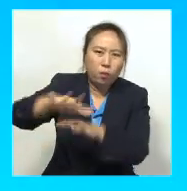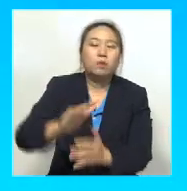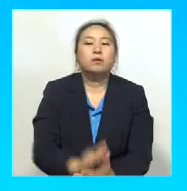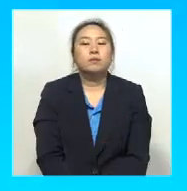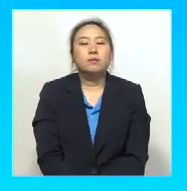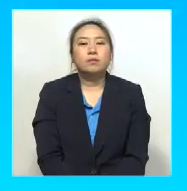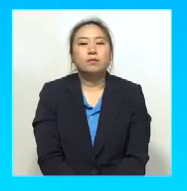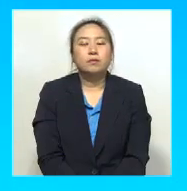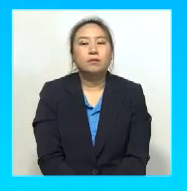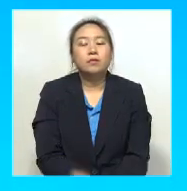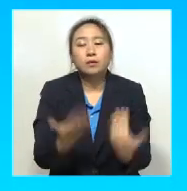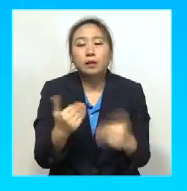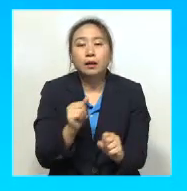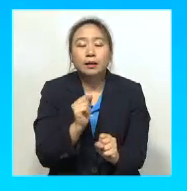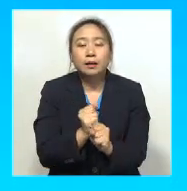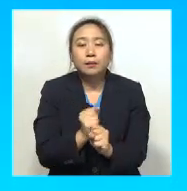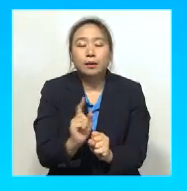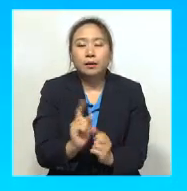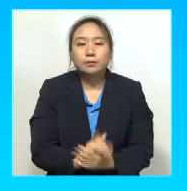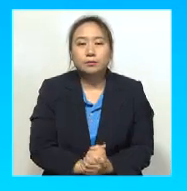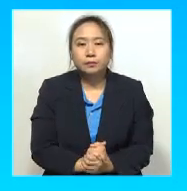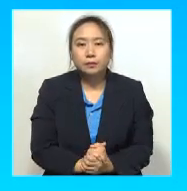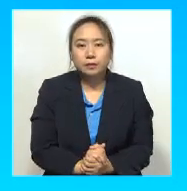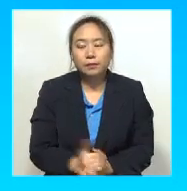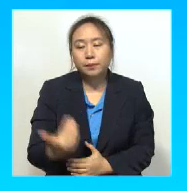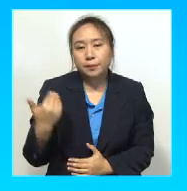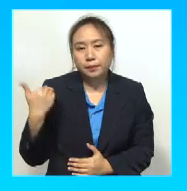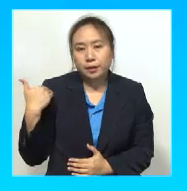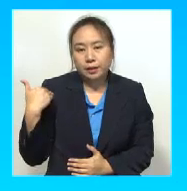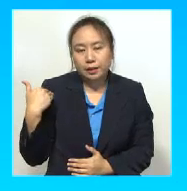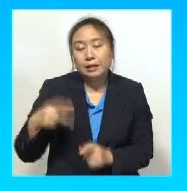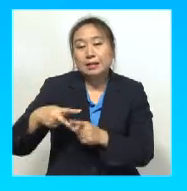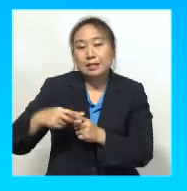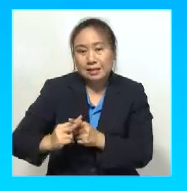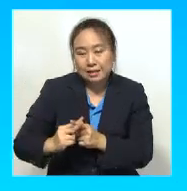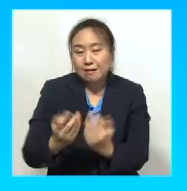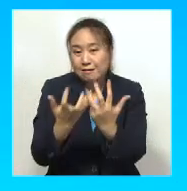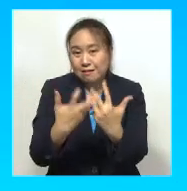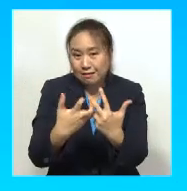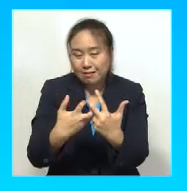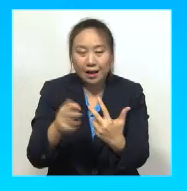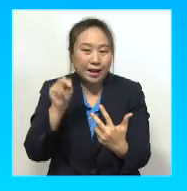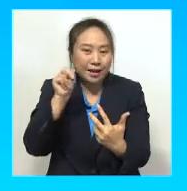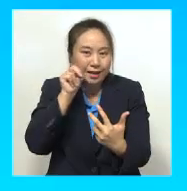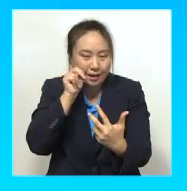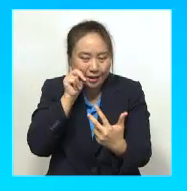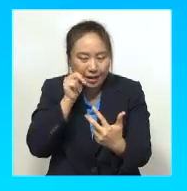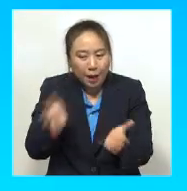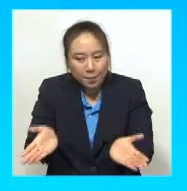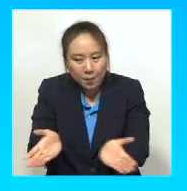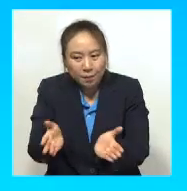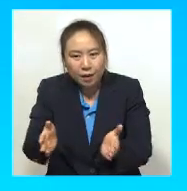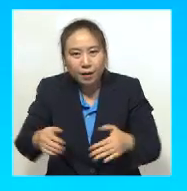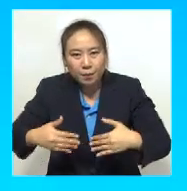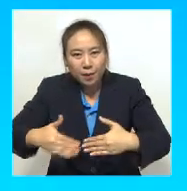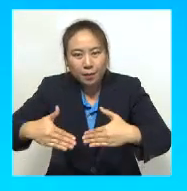ดำเนินการในลักษณะไหนบ้าง ก็มีทั้งการติดตั้งเครื่องผลักดันน้ำในลำน้ำชีนะครับที่ฝายธาตุน้อยนะครับด้านล่